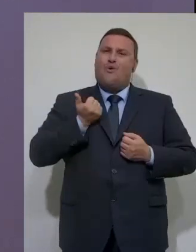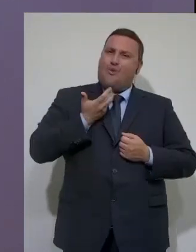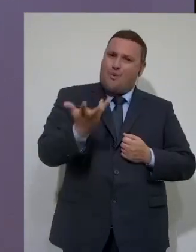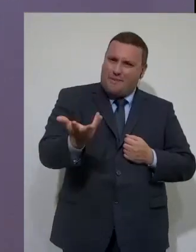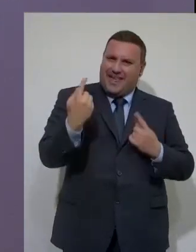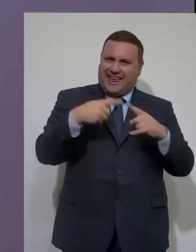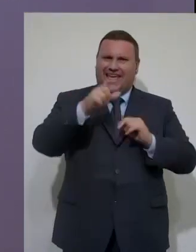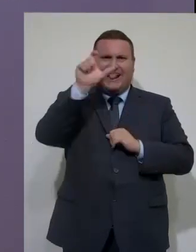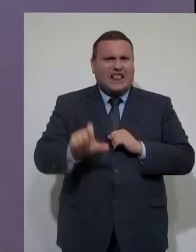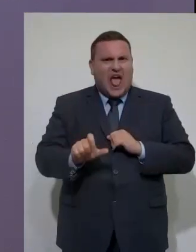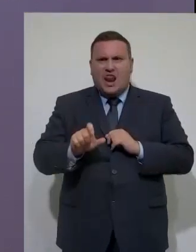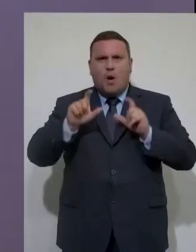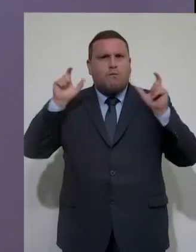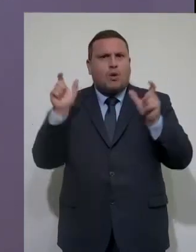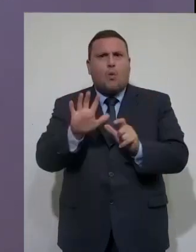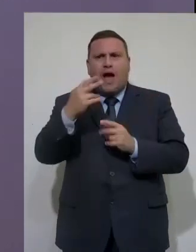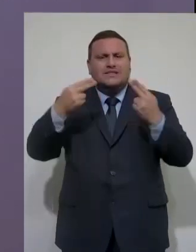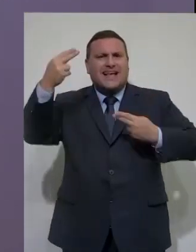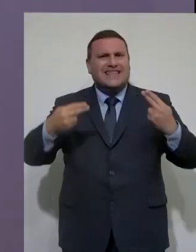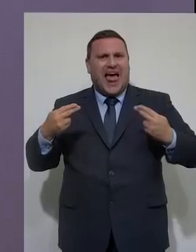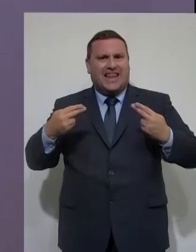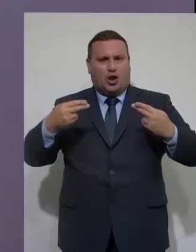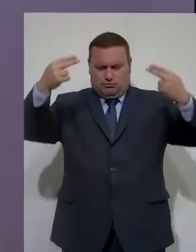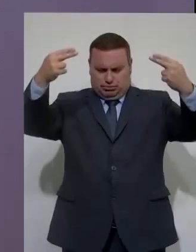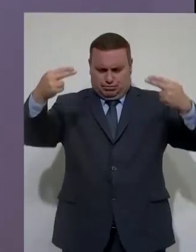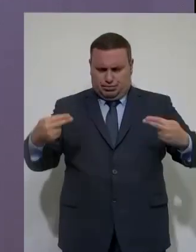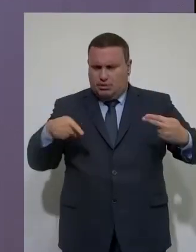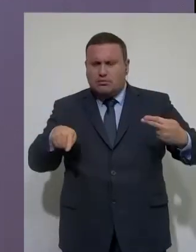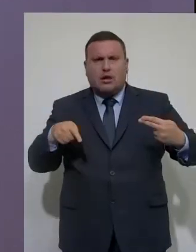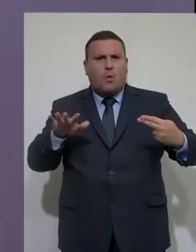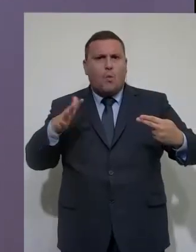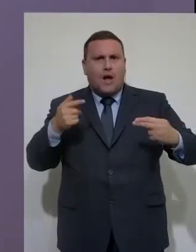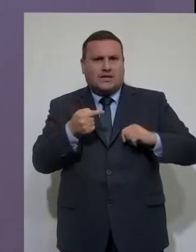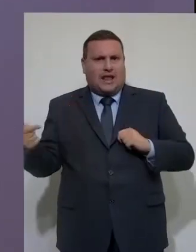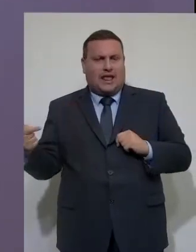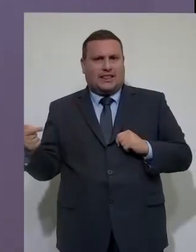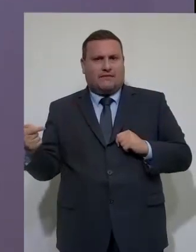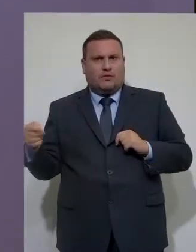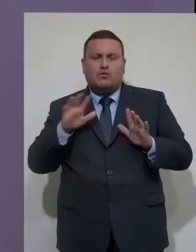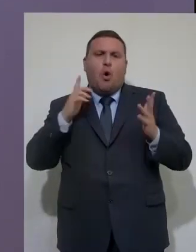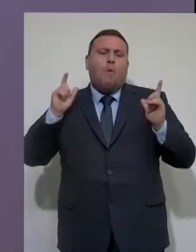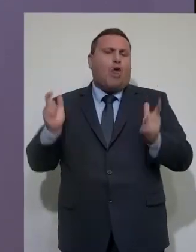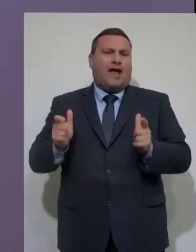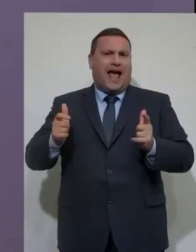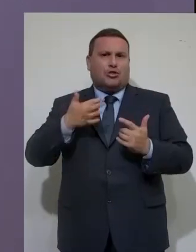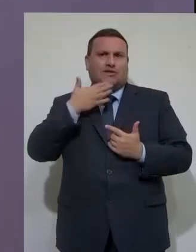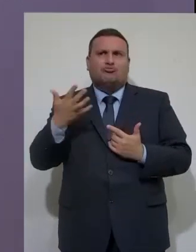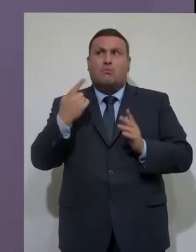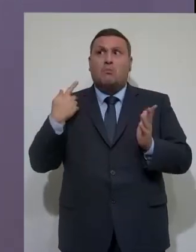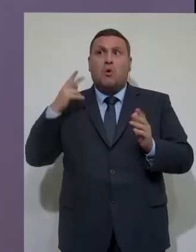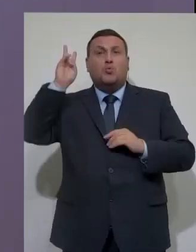saldo è quasi negativo, cioè l'offerta di camping in Italia è in stallo, non cresce